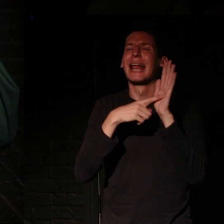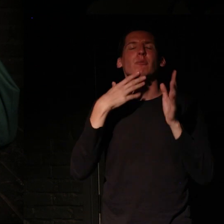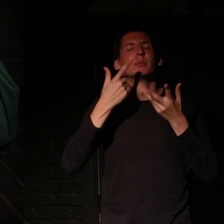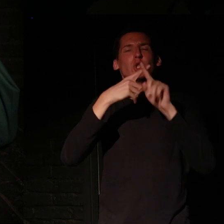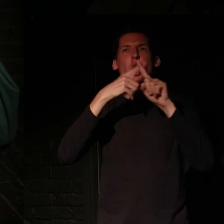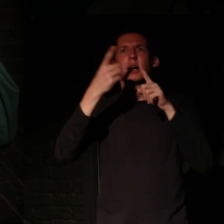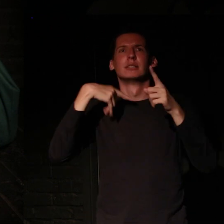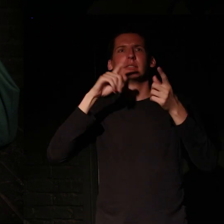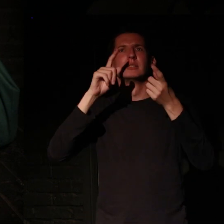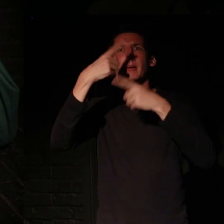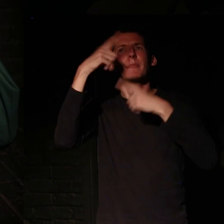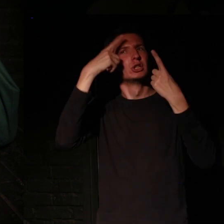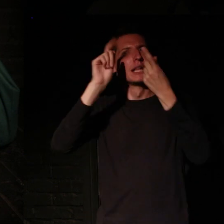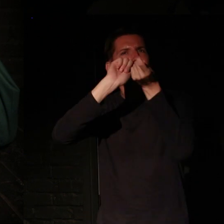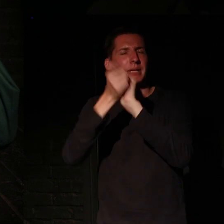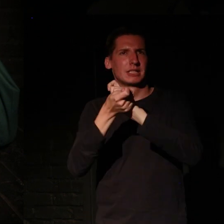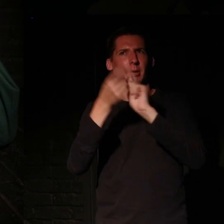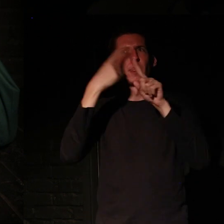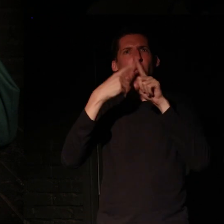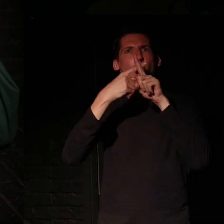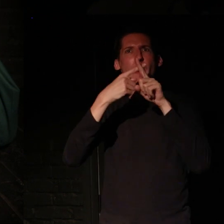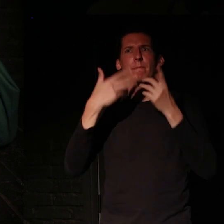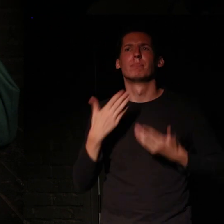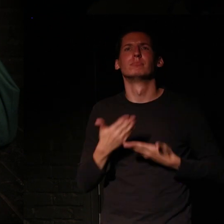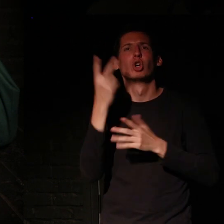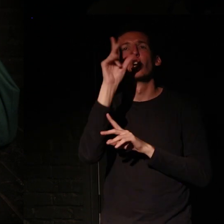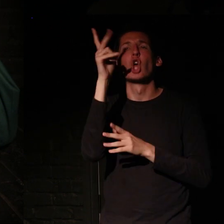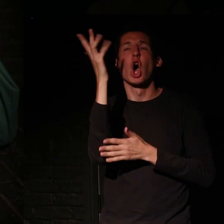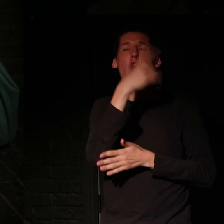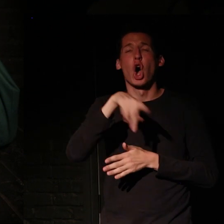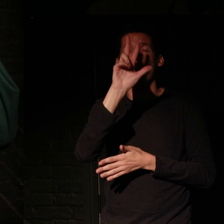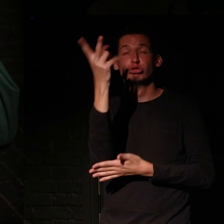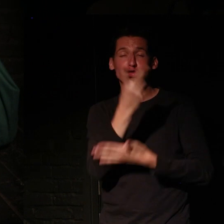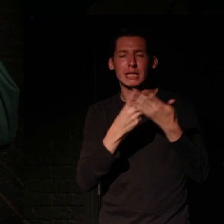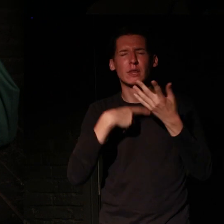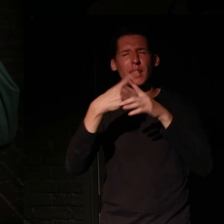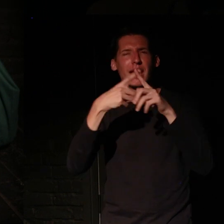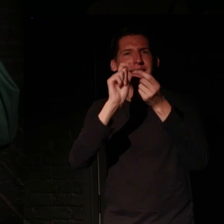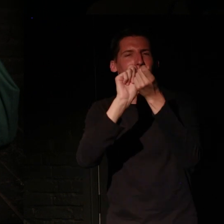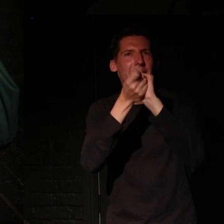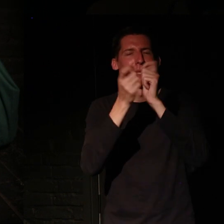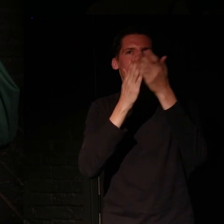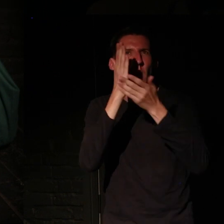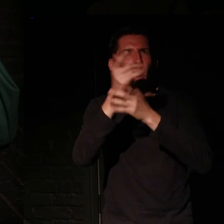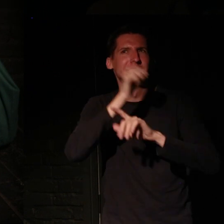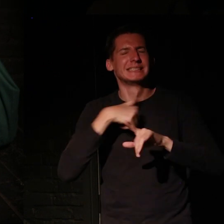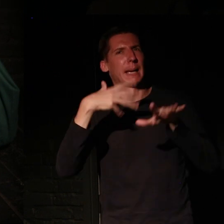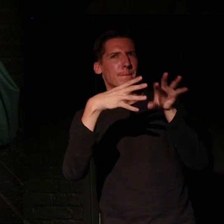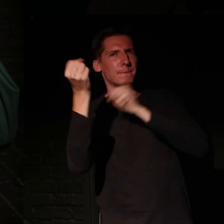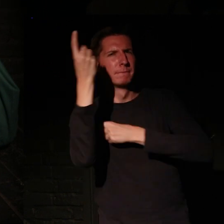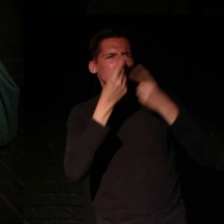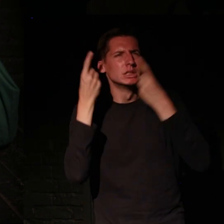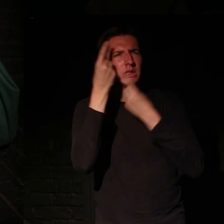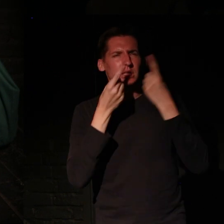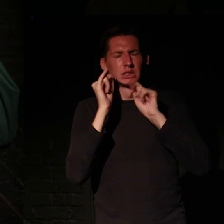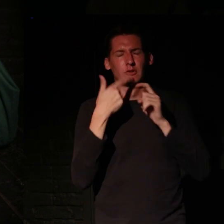językowy zwyczaj i, jak rozumiem, pomóc czytelnikowi trochę wyjść poza konwencję i pewne przyzwyczajenie, które towarzyszy